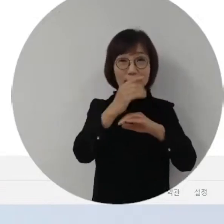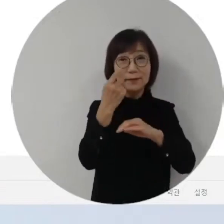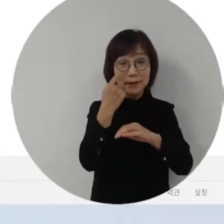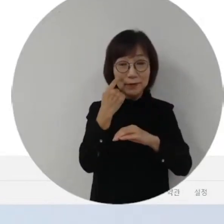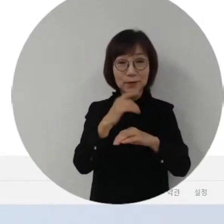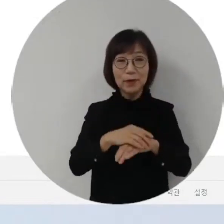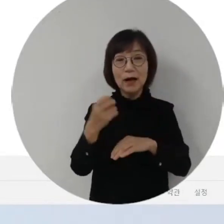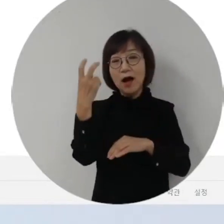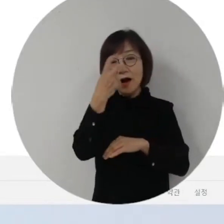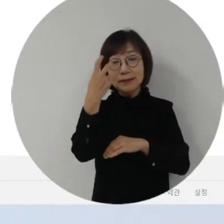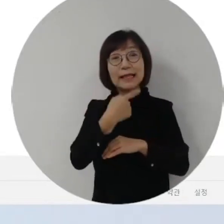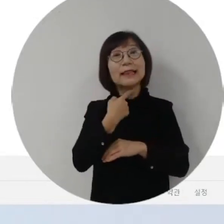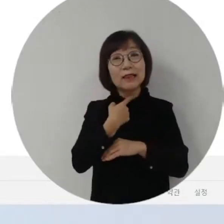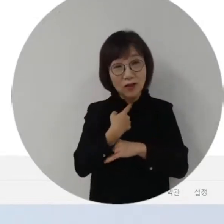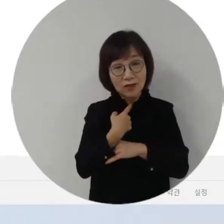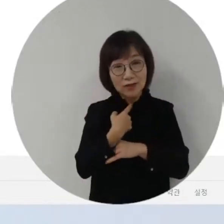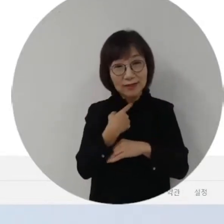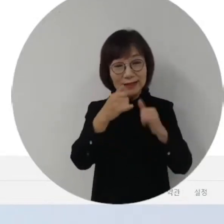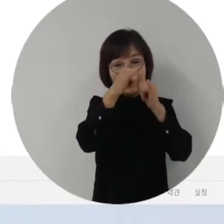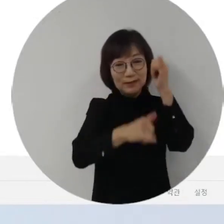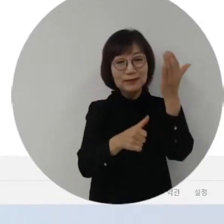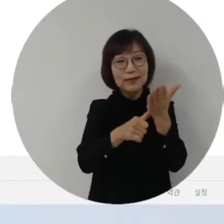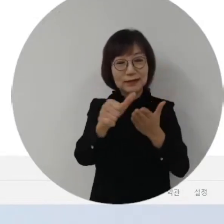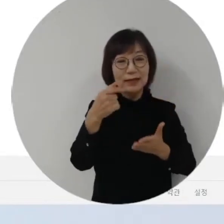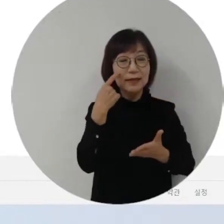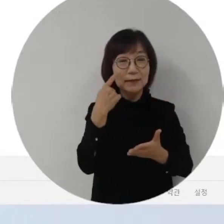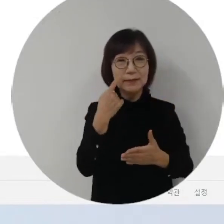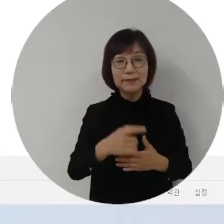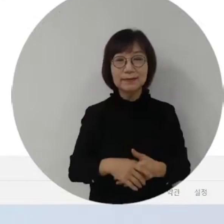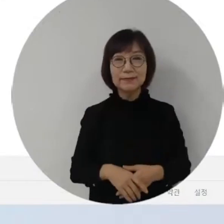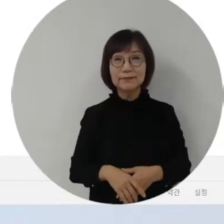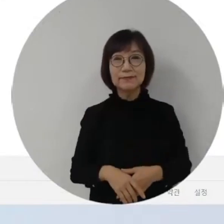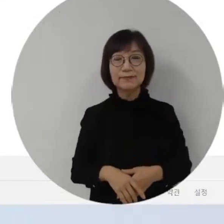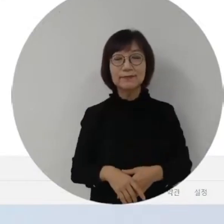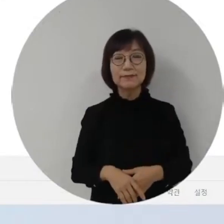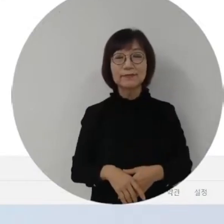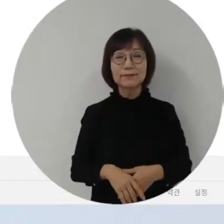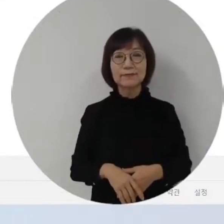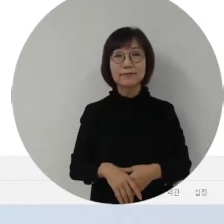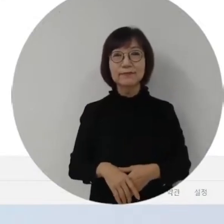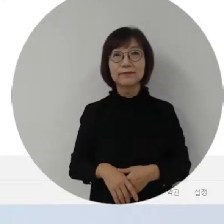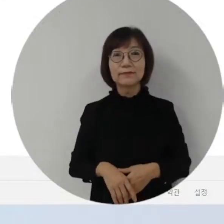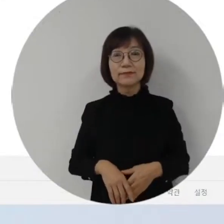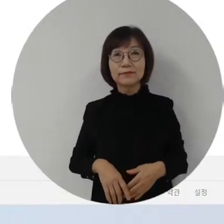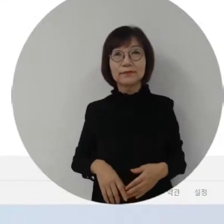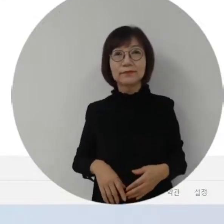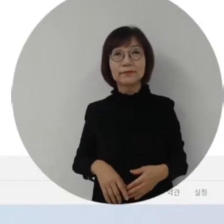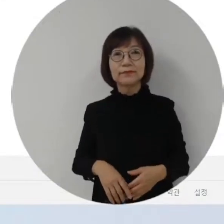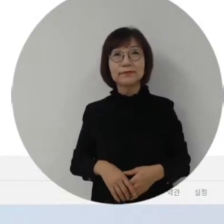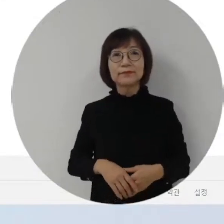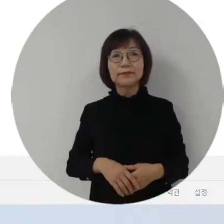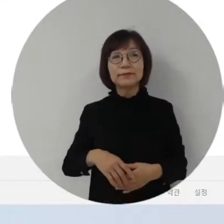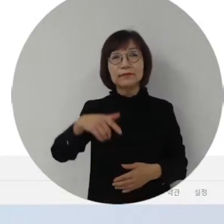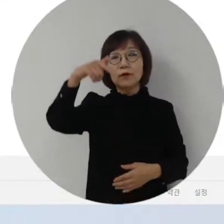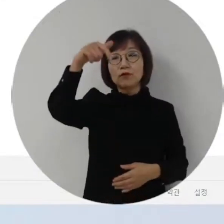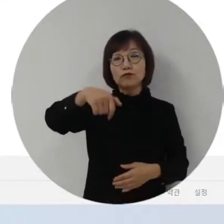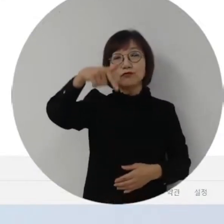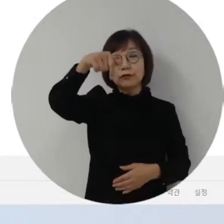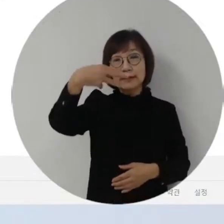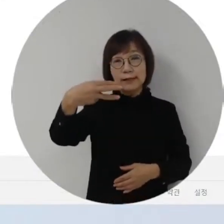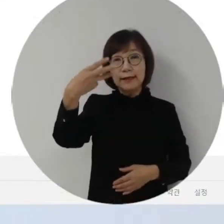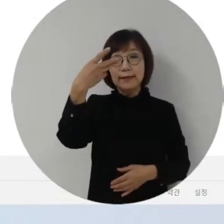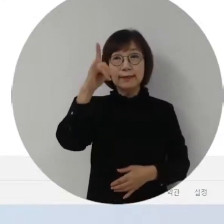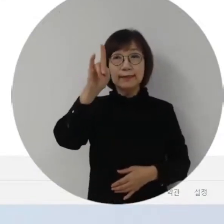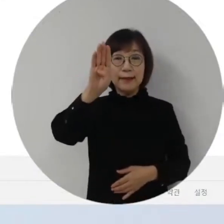자, 구글 탭 제목 오른쪽에 더하기 버튼, 새 탭 추가하는 버튼입니다. 클릭을 해서 새